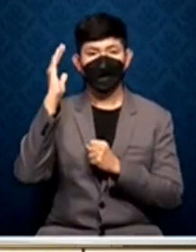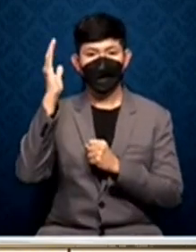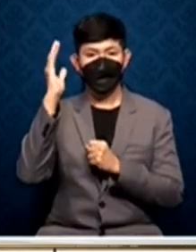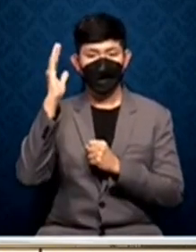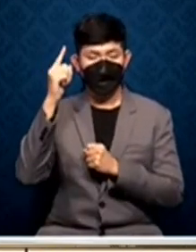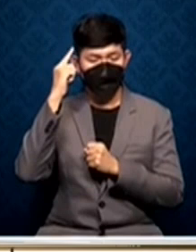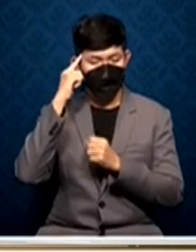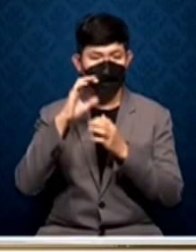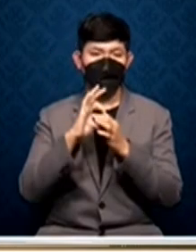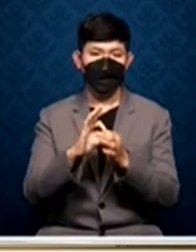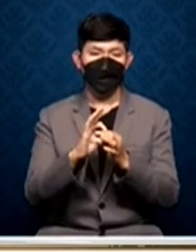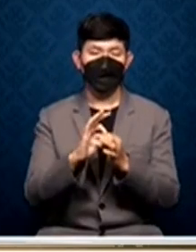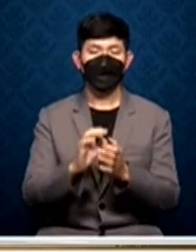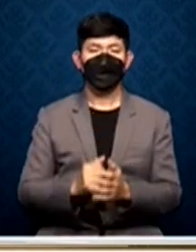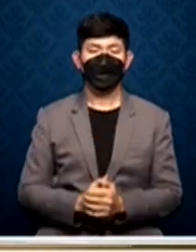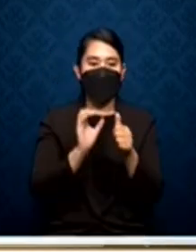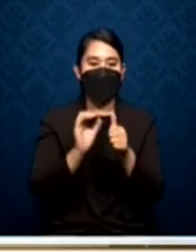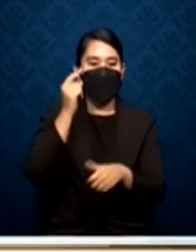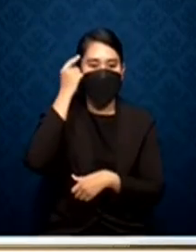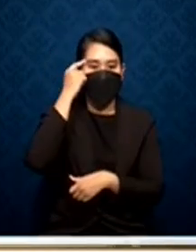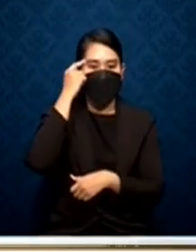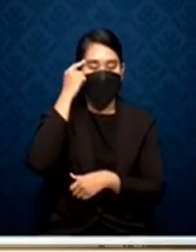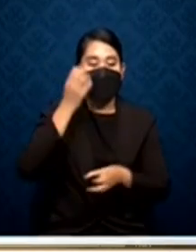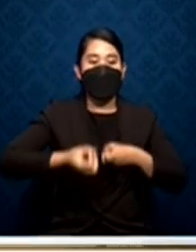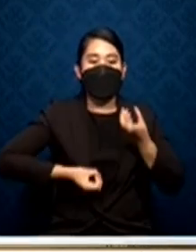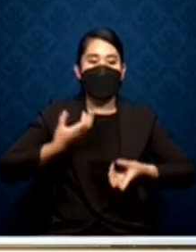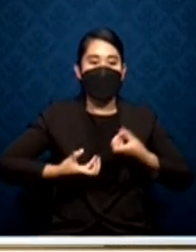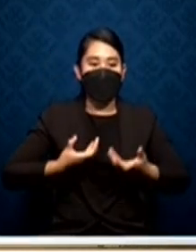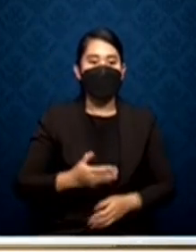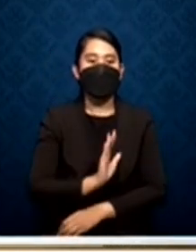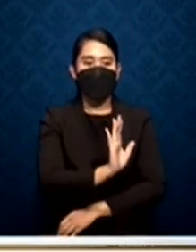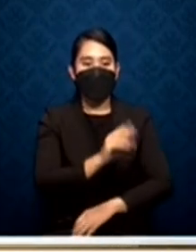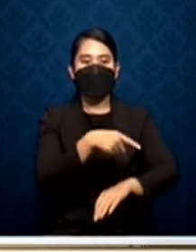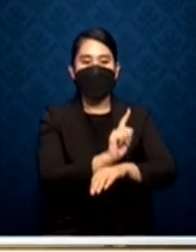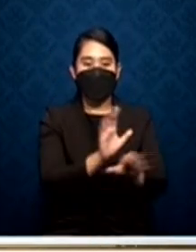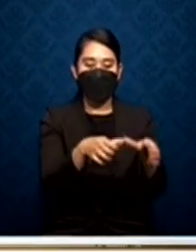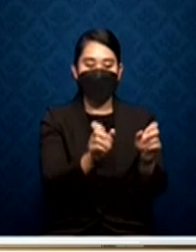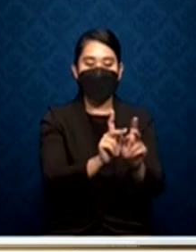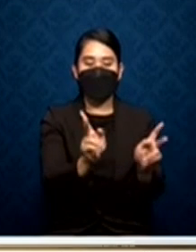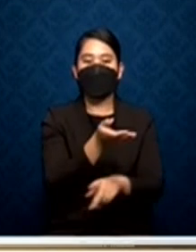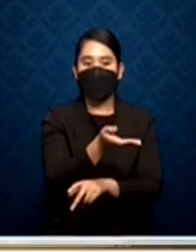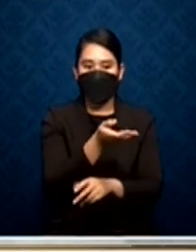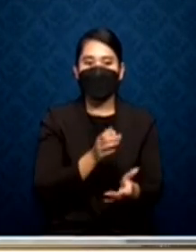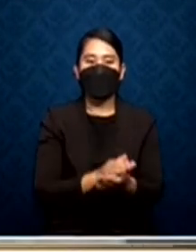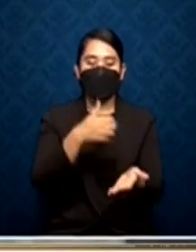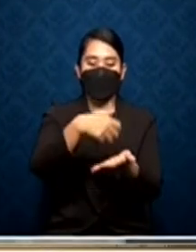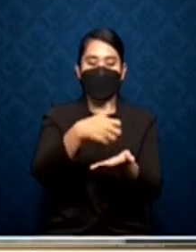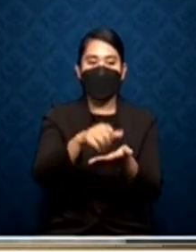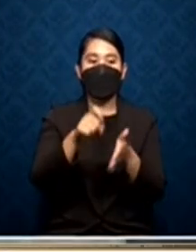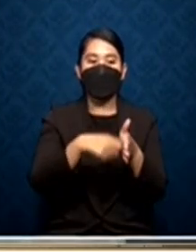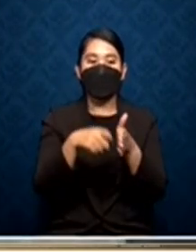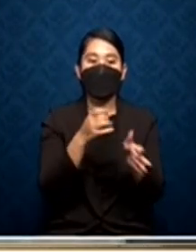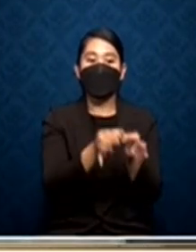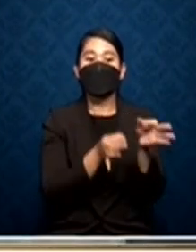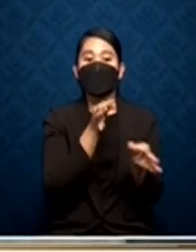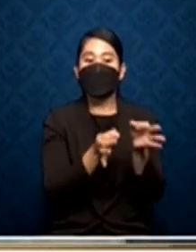อง ครับ ครับเพราะฉะนั้นเราก็ต้องฝ่ายค้านก็ดีหรือคนที่ไม่เห็นด้วยกับสวชุดนี้ที่มีอำนาจเ